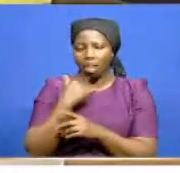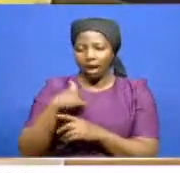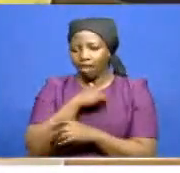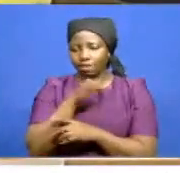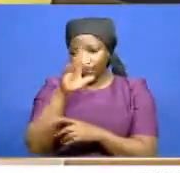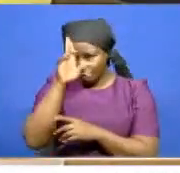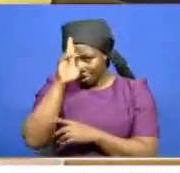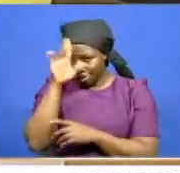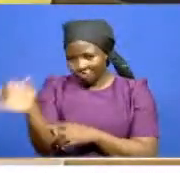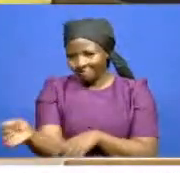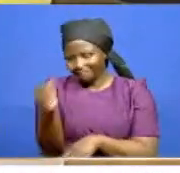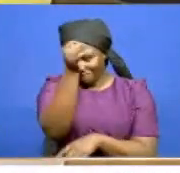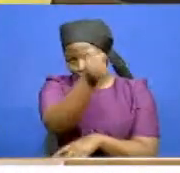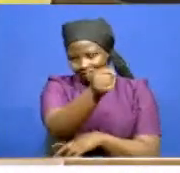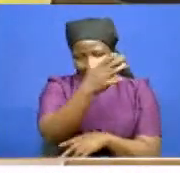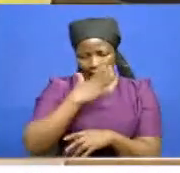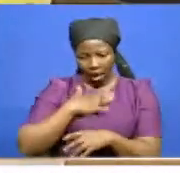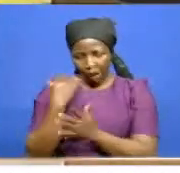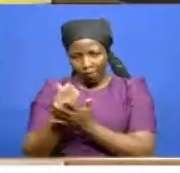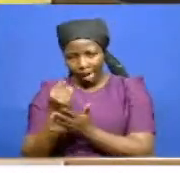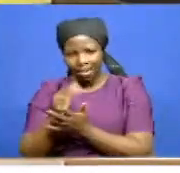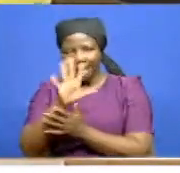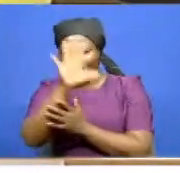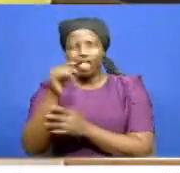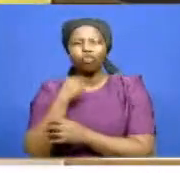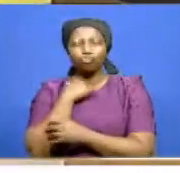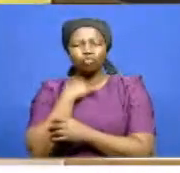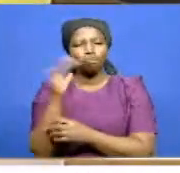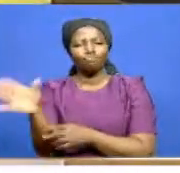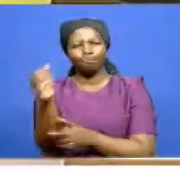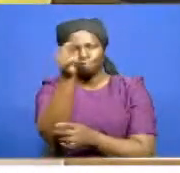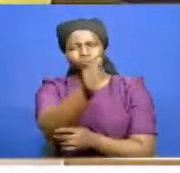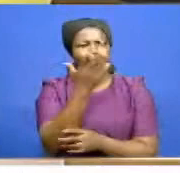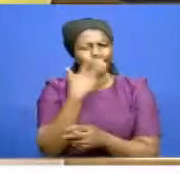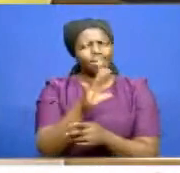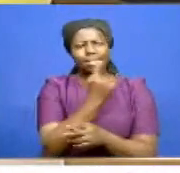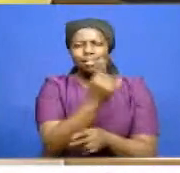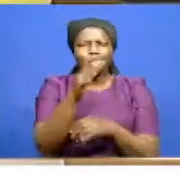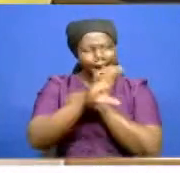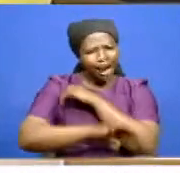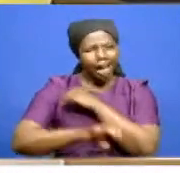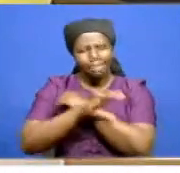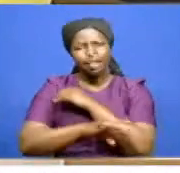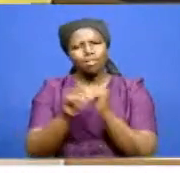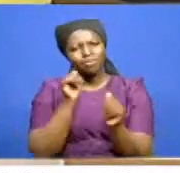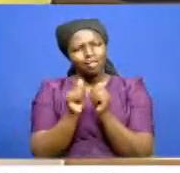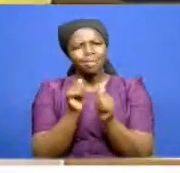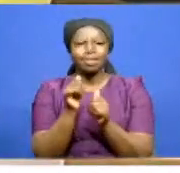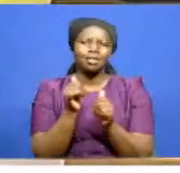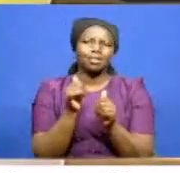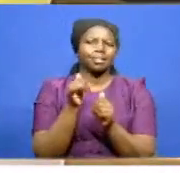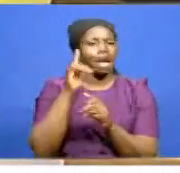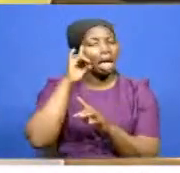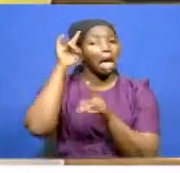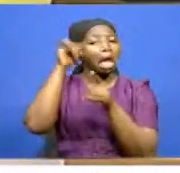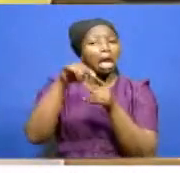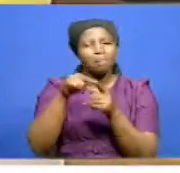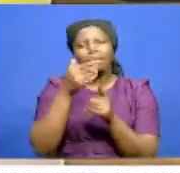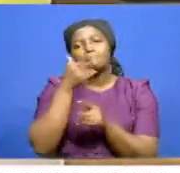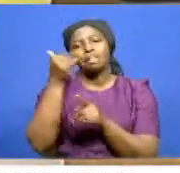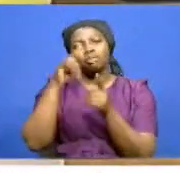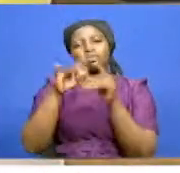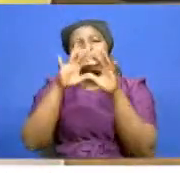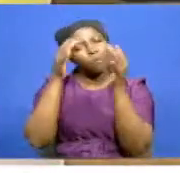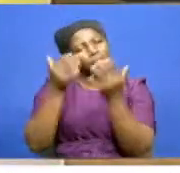huko na pesa yetu, African Union wako huko. Kila inji ambayo ina NATO, kila inji ambayo inamaanisha uzuri kwa dunia ni